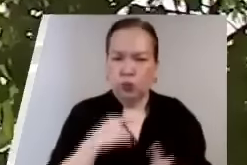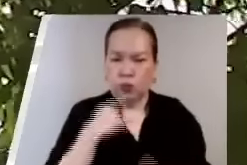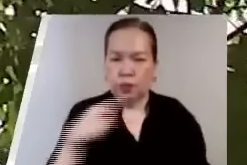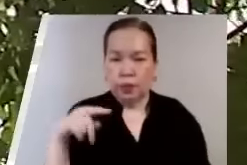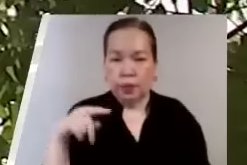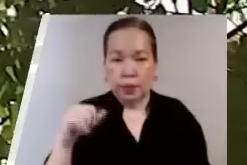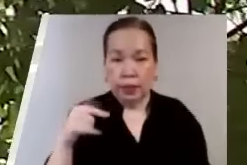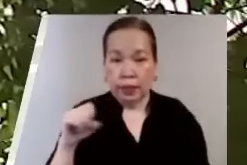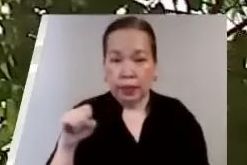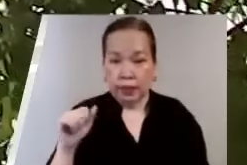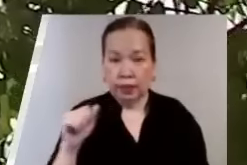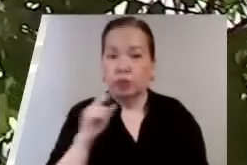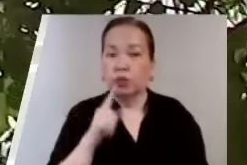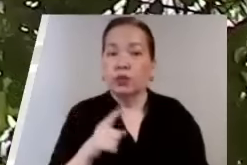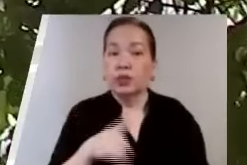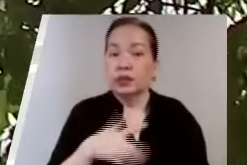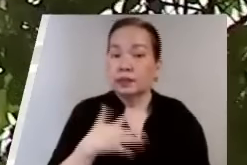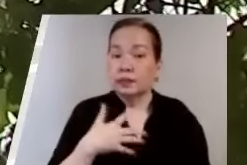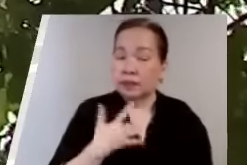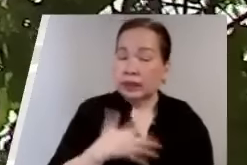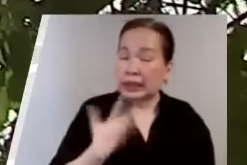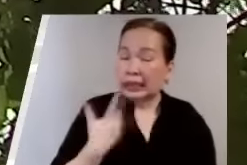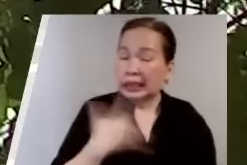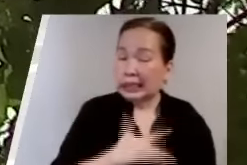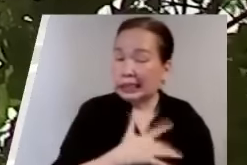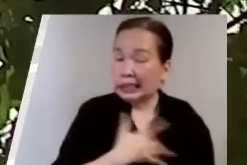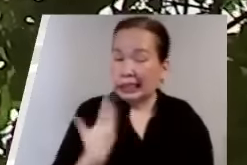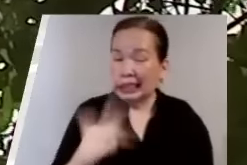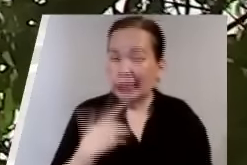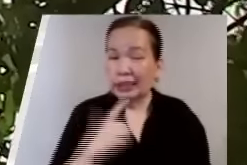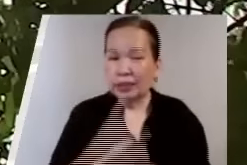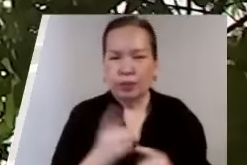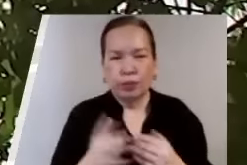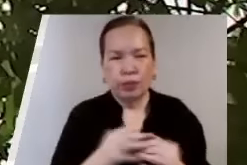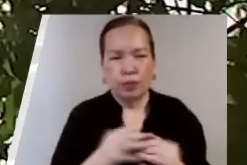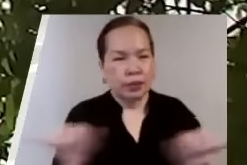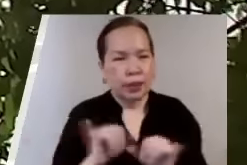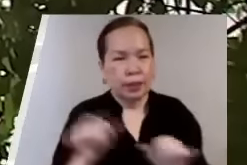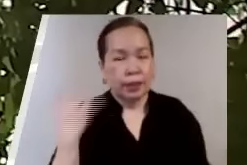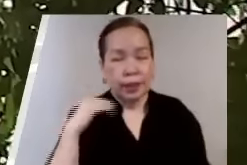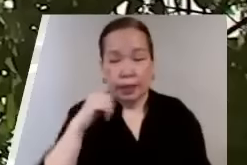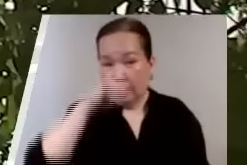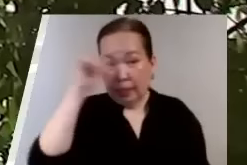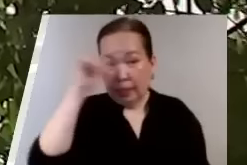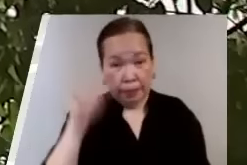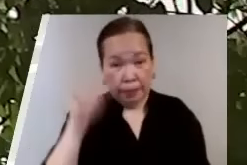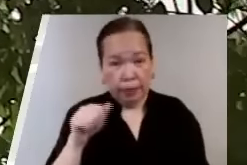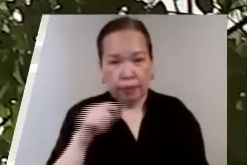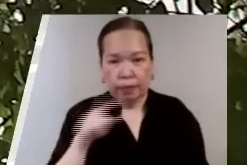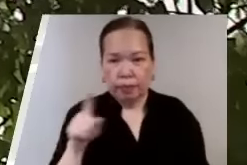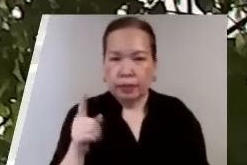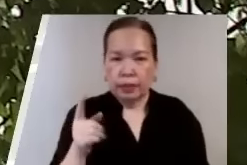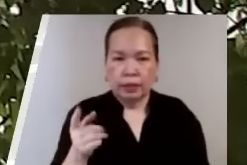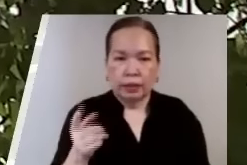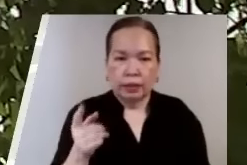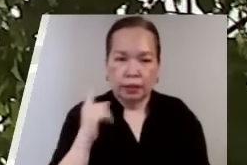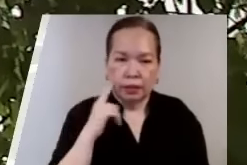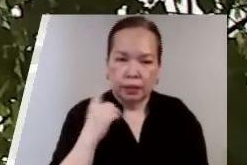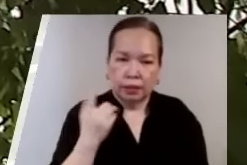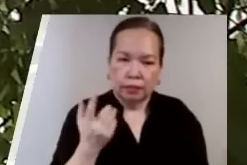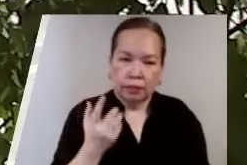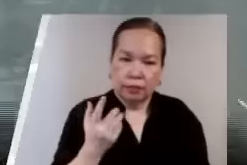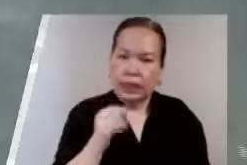index ay medyo kaparehas pa rin noong Abril, ay hindi na rin po yung temperature, hindi na rin po kasing taas noong